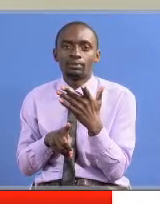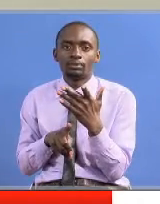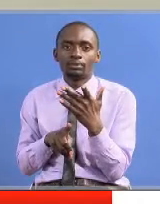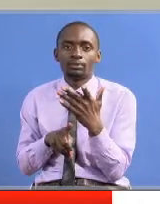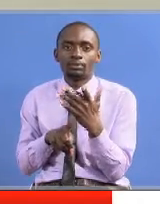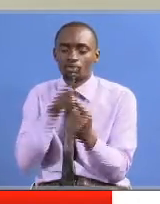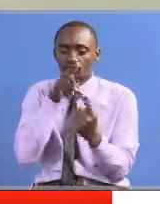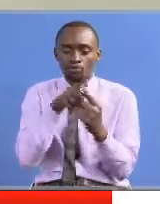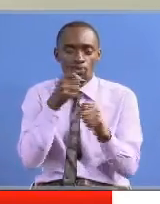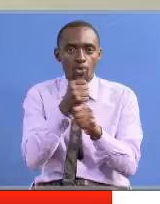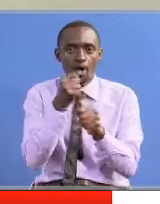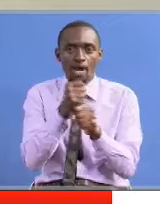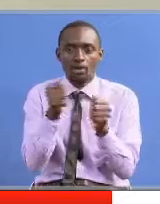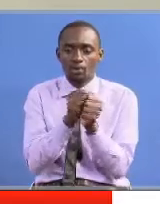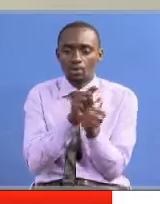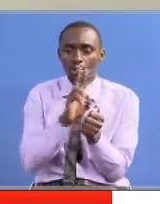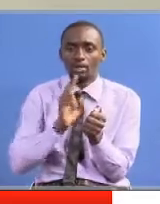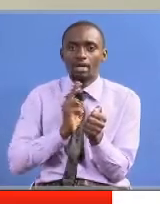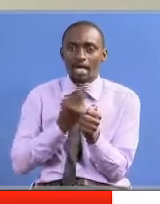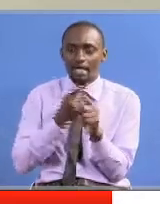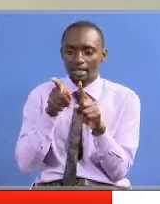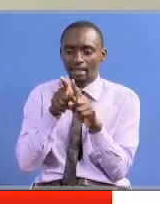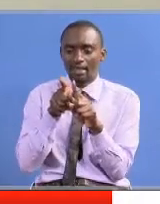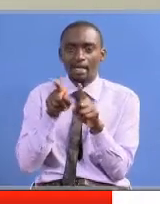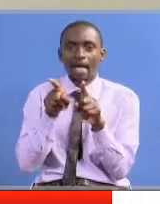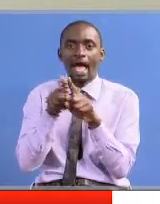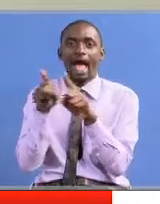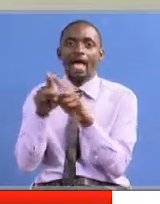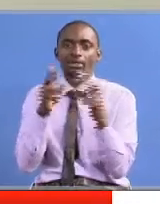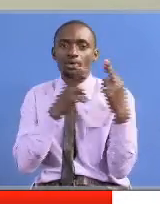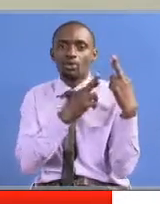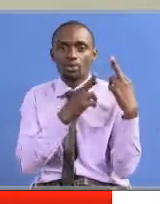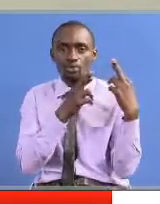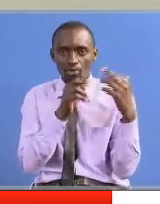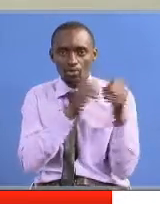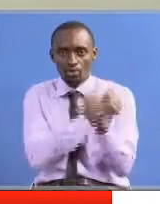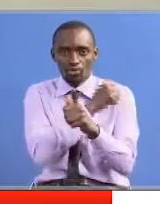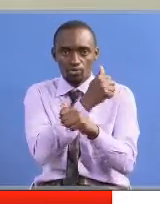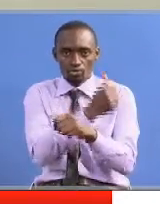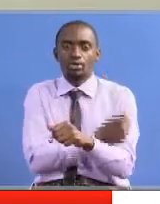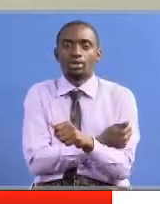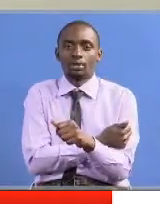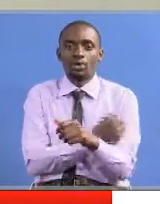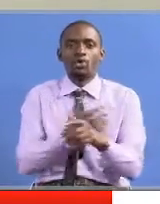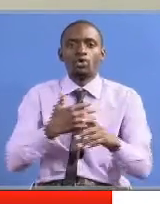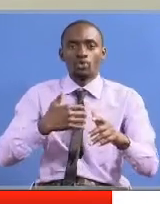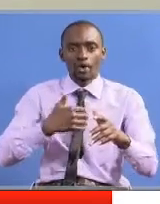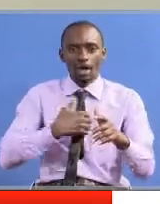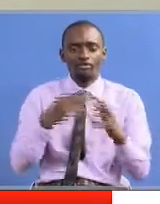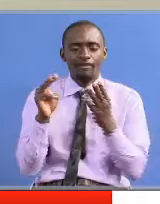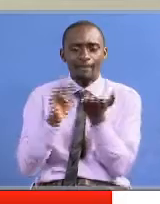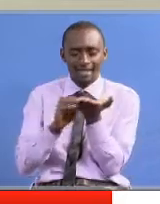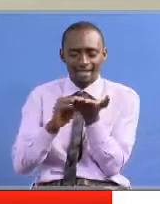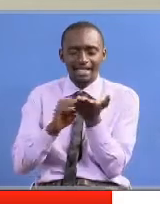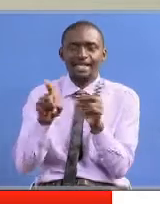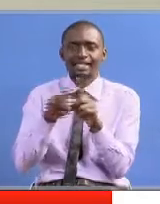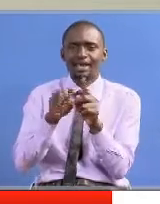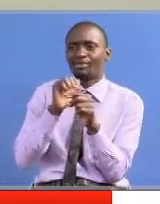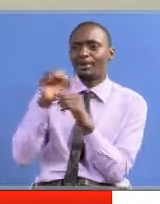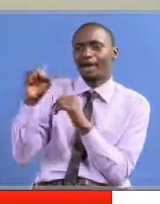to work with us as the authority, to penetrate our institutions with messages and campaigns,